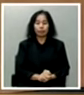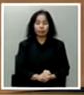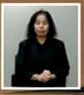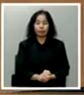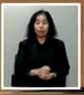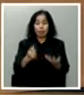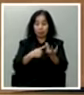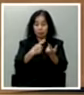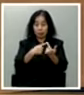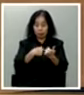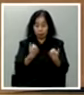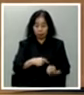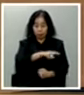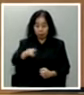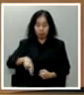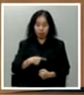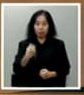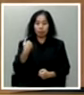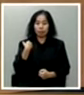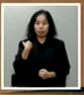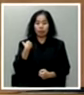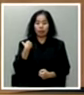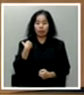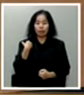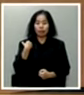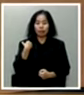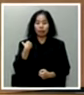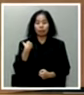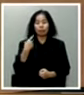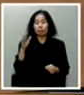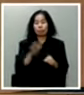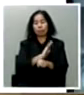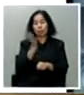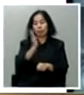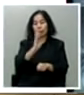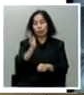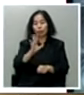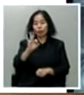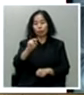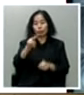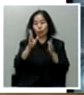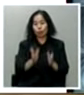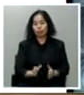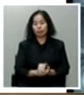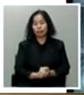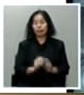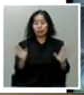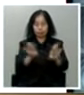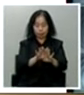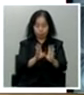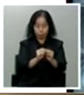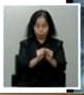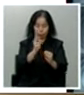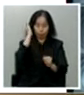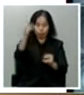ผลการแสดงตนมี92ครับองค์ประชุมไม่ครบครับเพราะฉะนั้นขอปิดประชุมนะครับประ